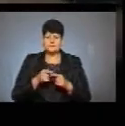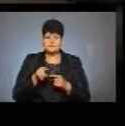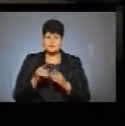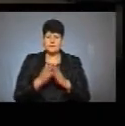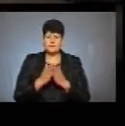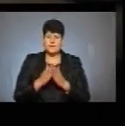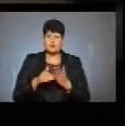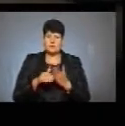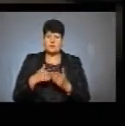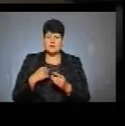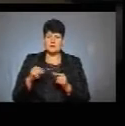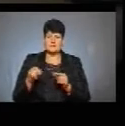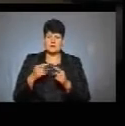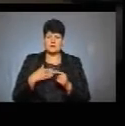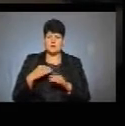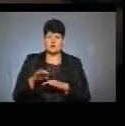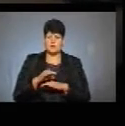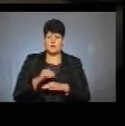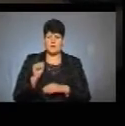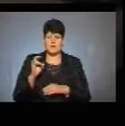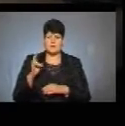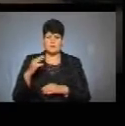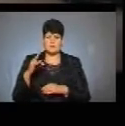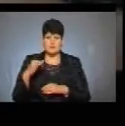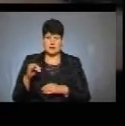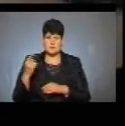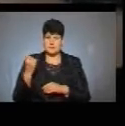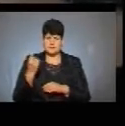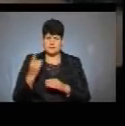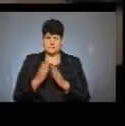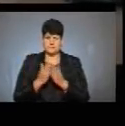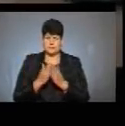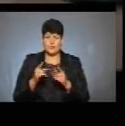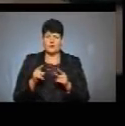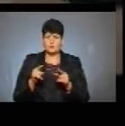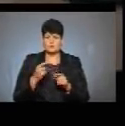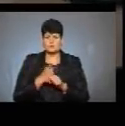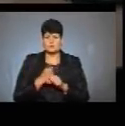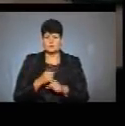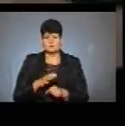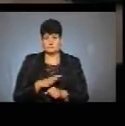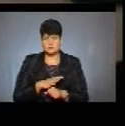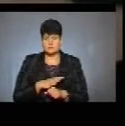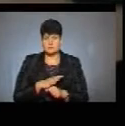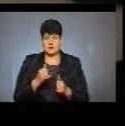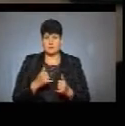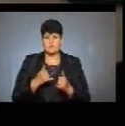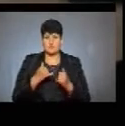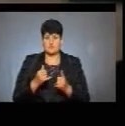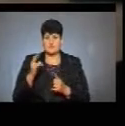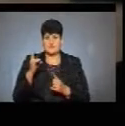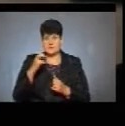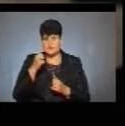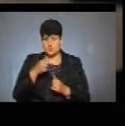мені створювати мій чоловік Андрій. Перший артбук, який ми створили і приурочили його до 200